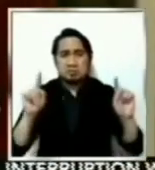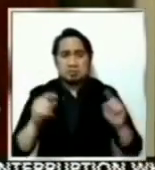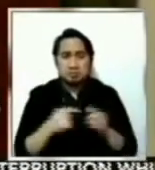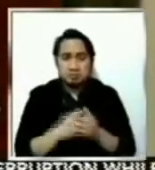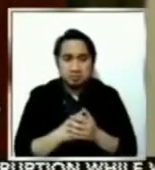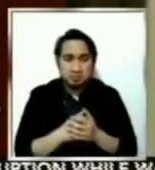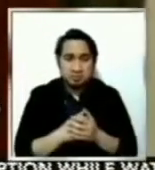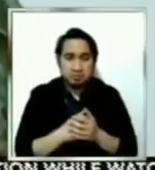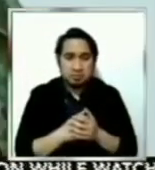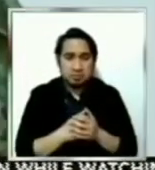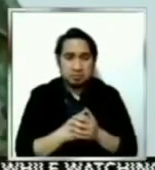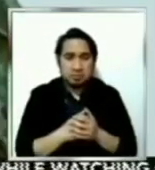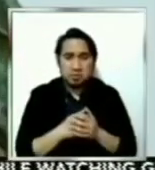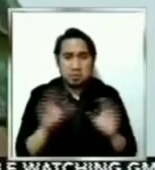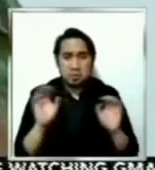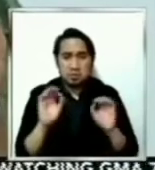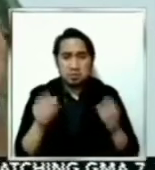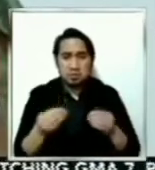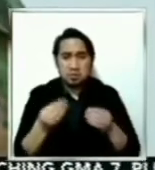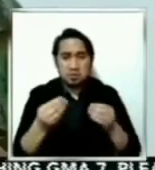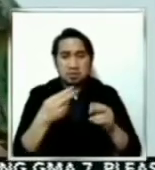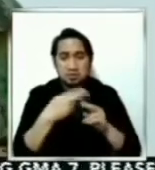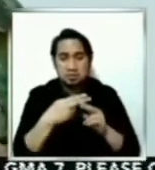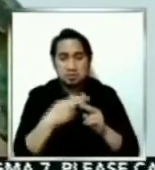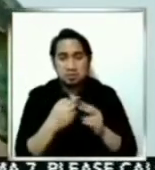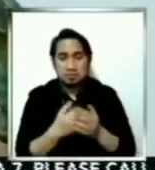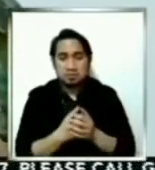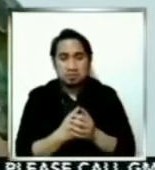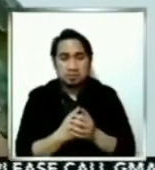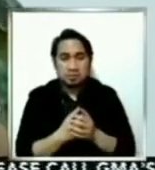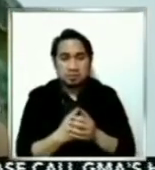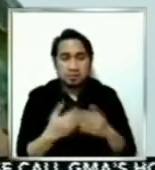ito pinangalanan. Nakikita si TV, nag-transfer din